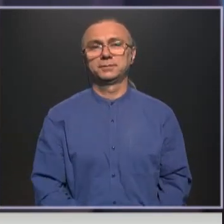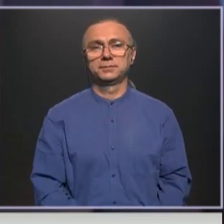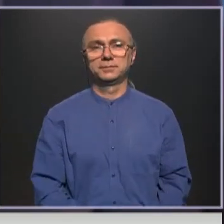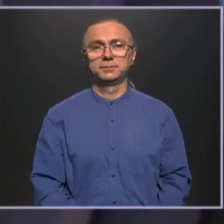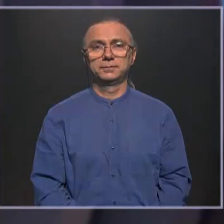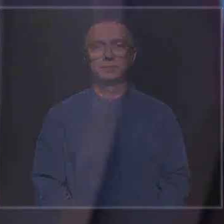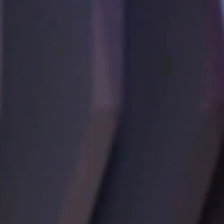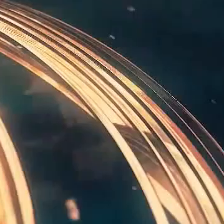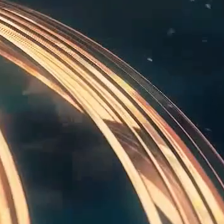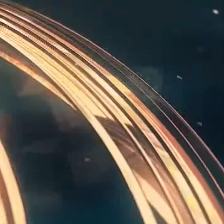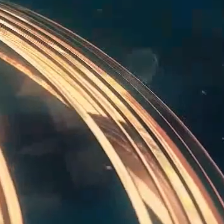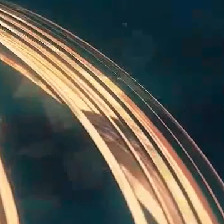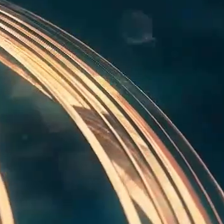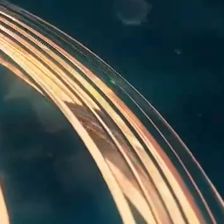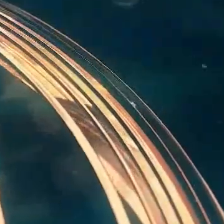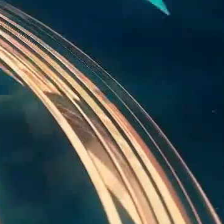продолжать.